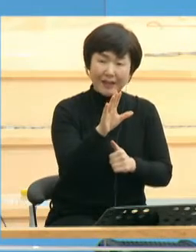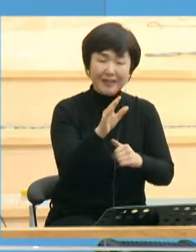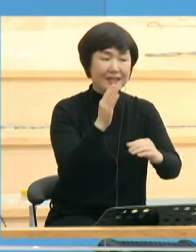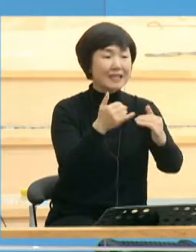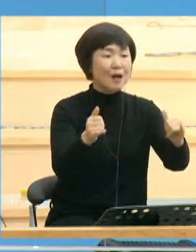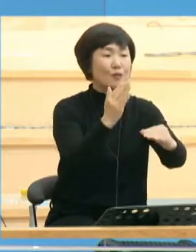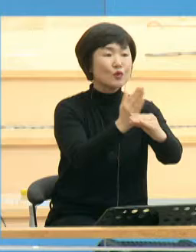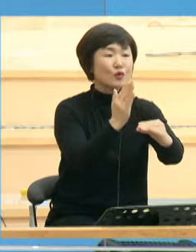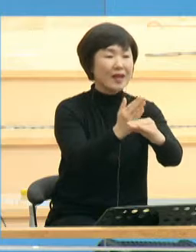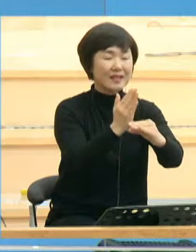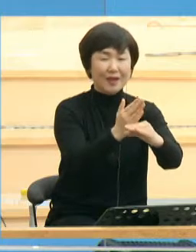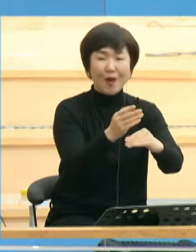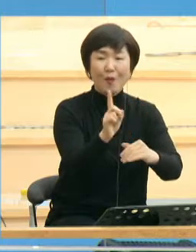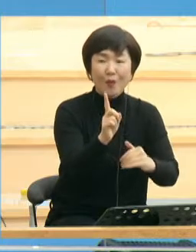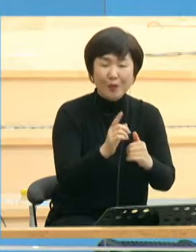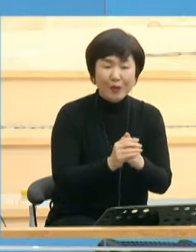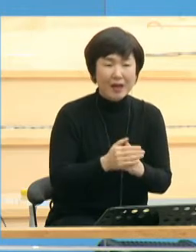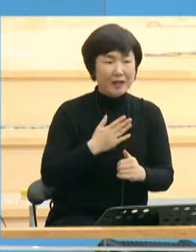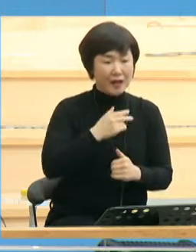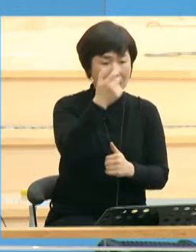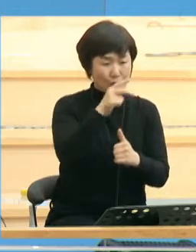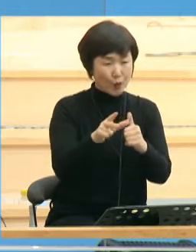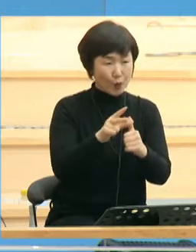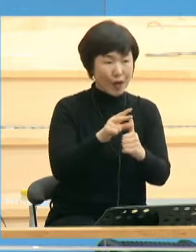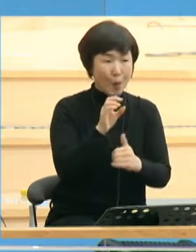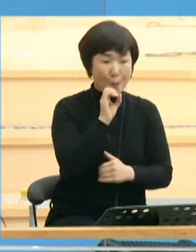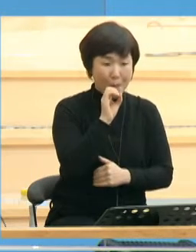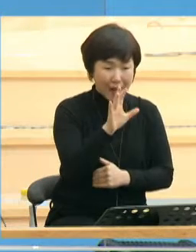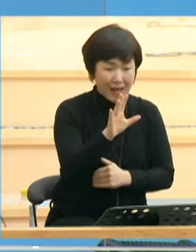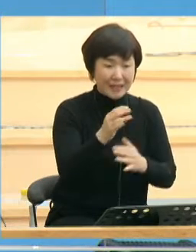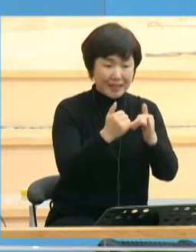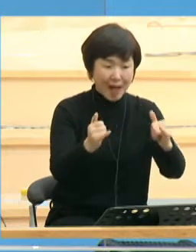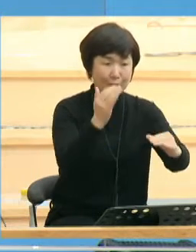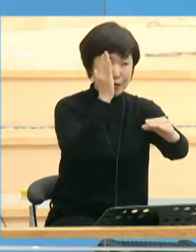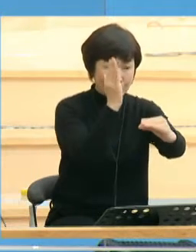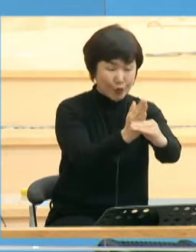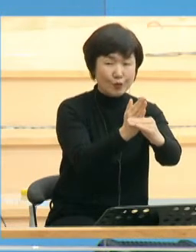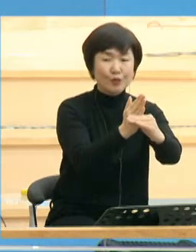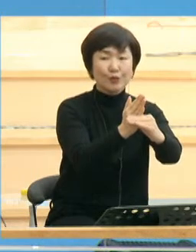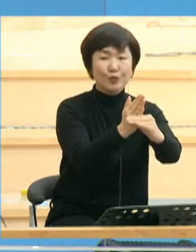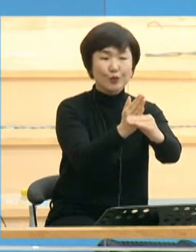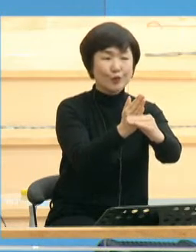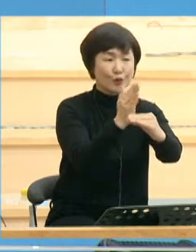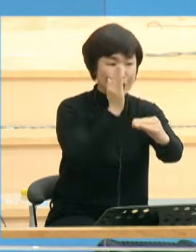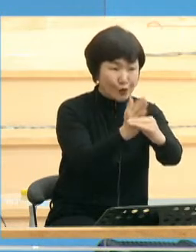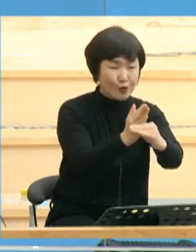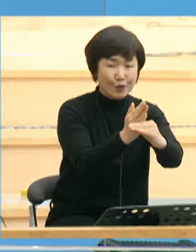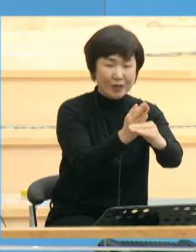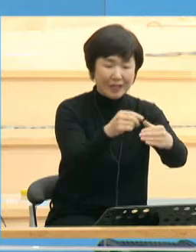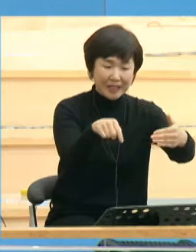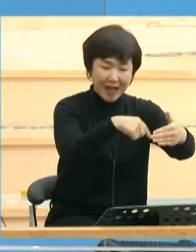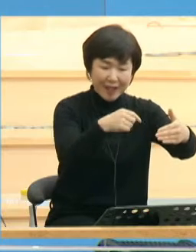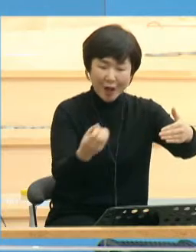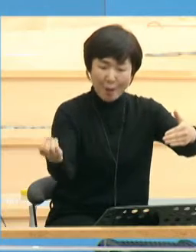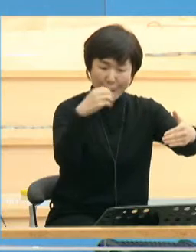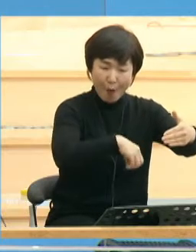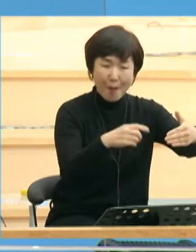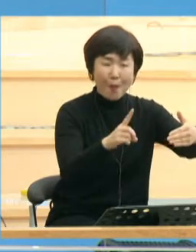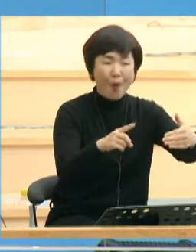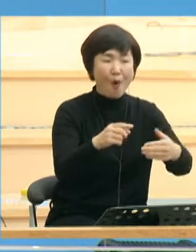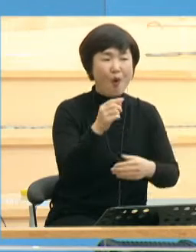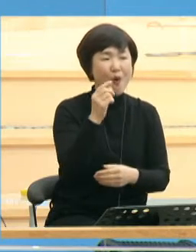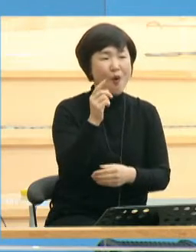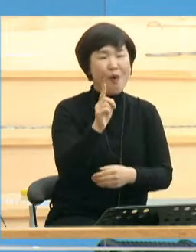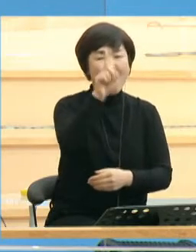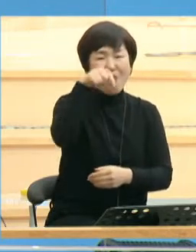그 자신의 종교가 기독교라고 하는 사람들 가운데 누 까지 포함 됐을까요 신천지 도